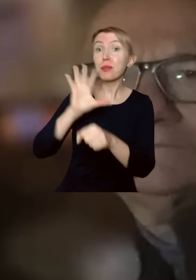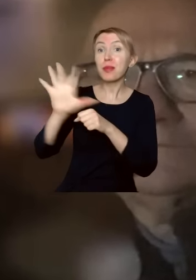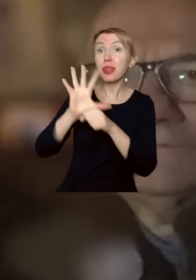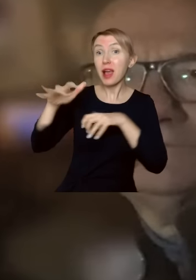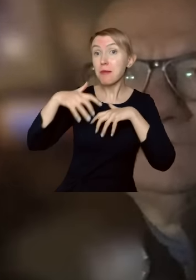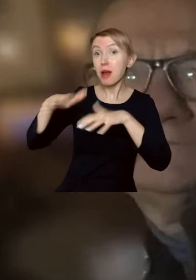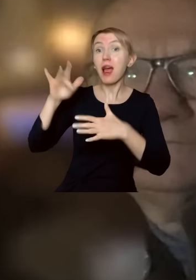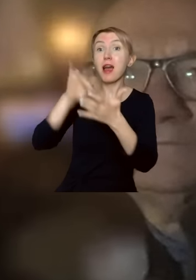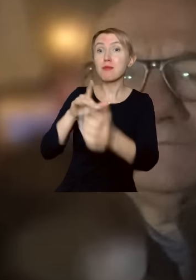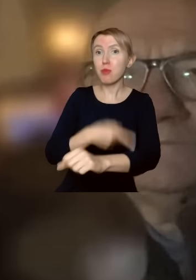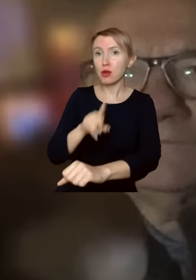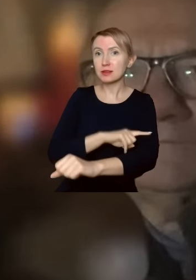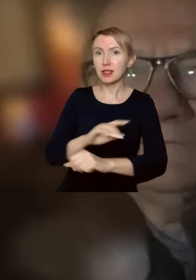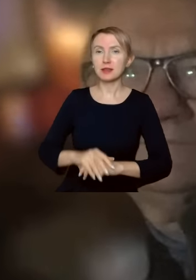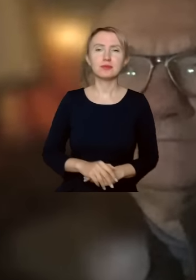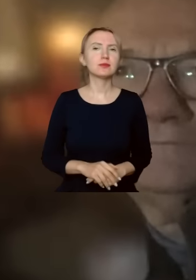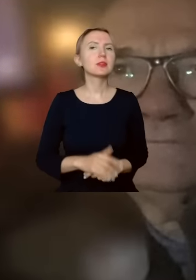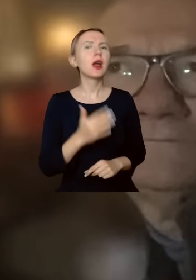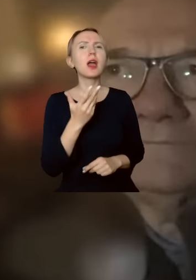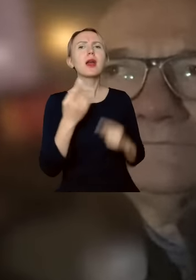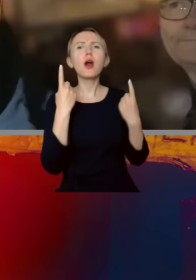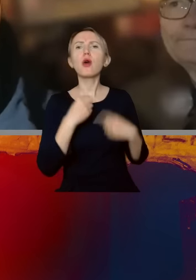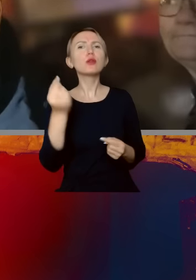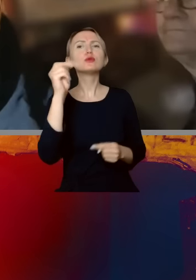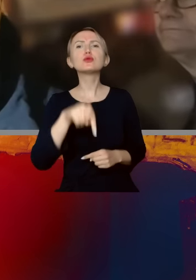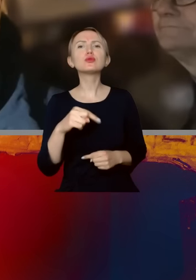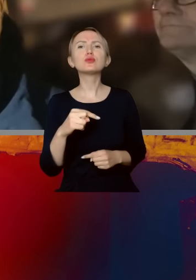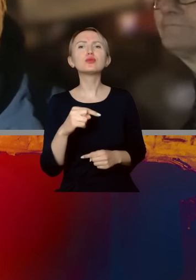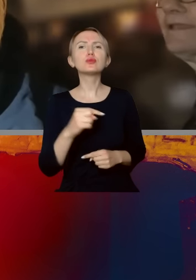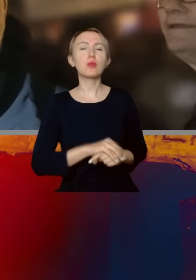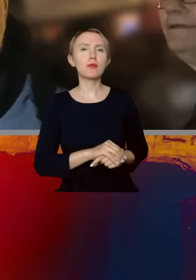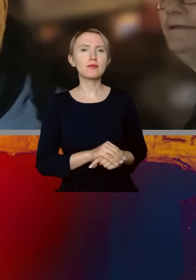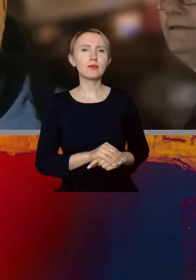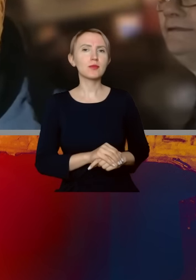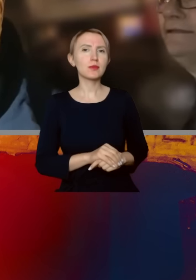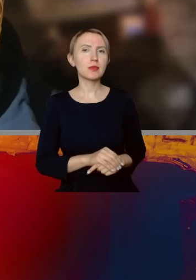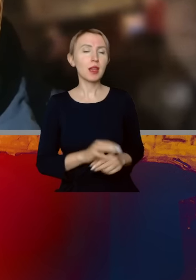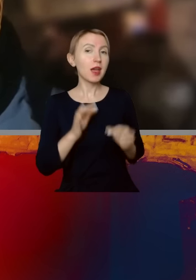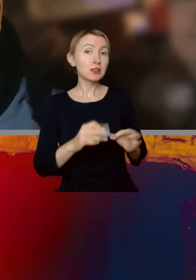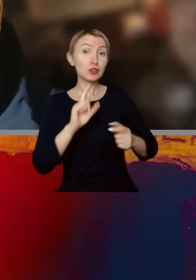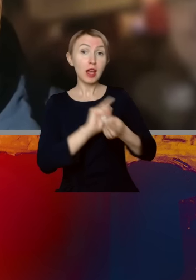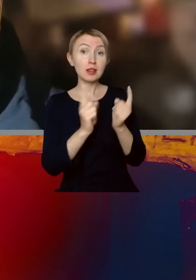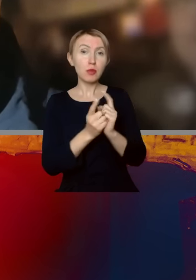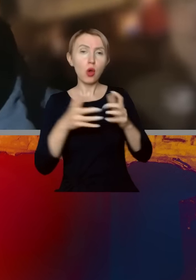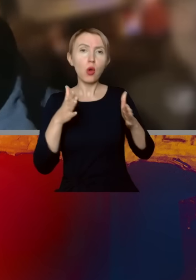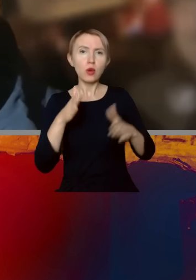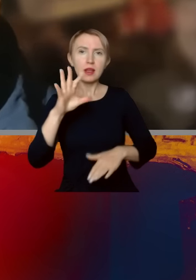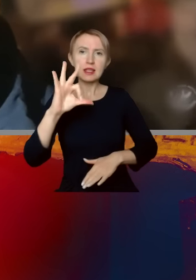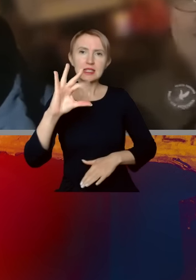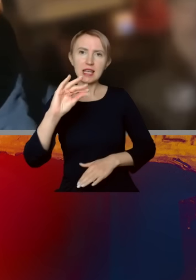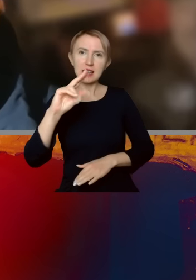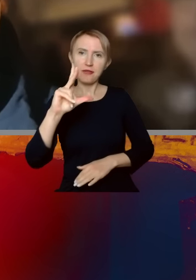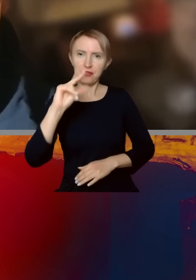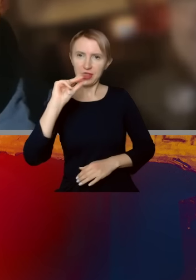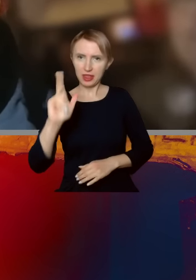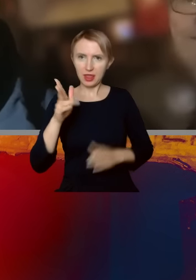manifestacja w Poznaniu. Ile jest osób i no, dzisiaj to spotkanie jest na ulicy Serafitek, z tego